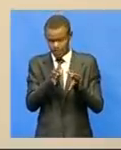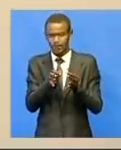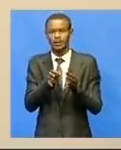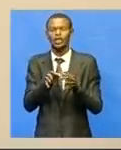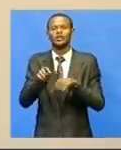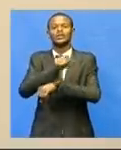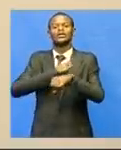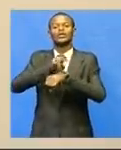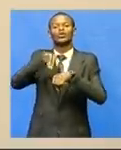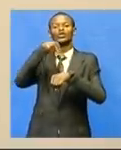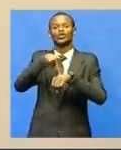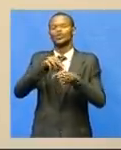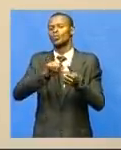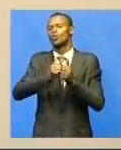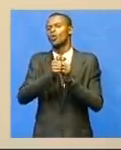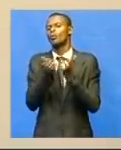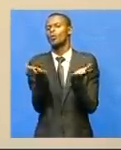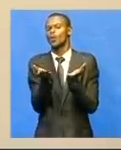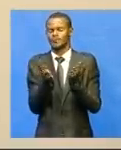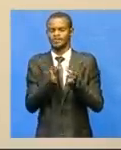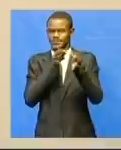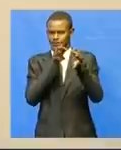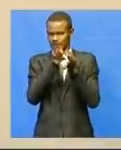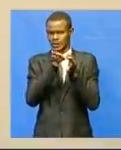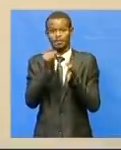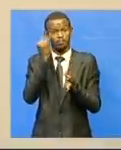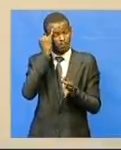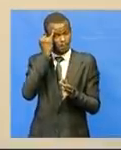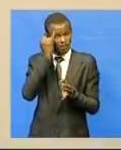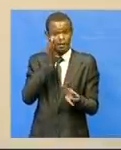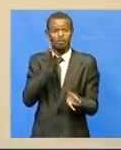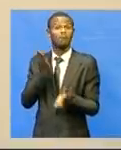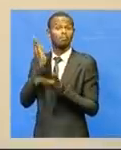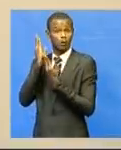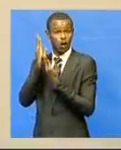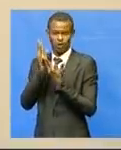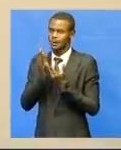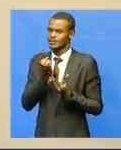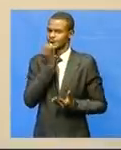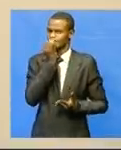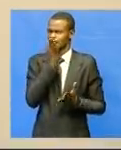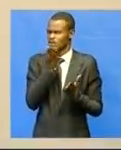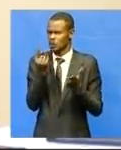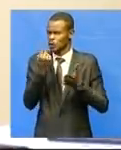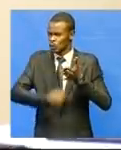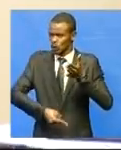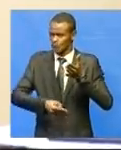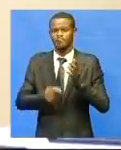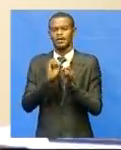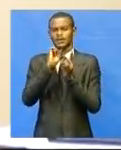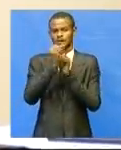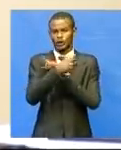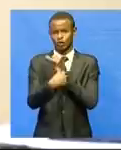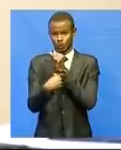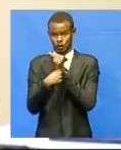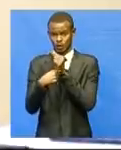national. Il y a mentionné quelques faits saillants, parmi lesquels 1. La situation humanitaire dans la province